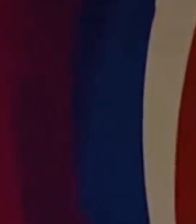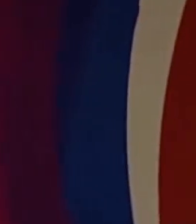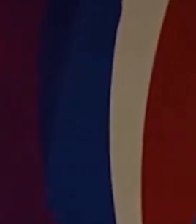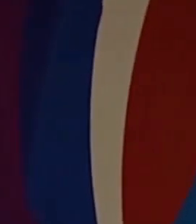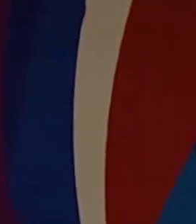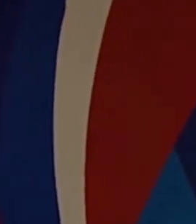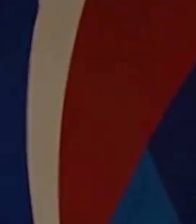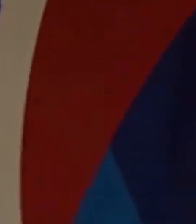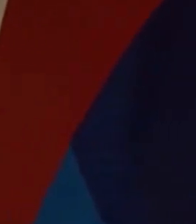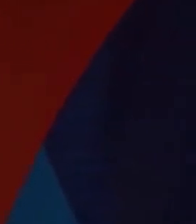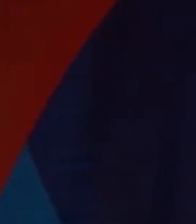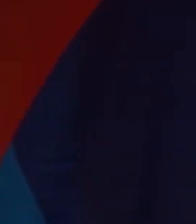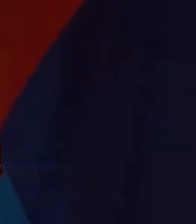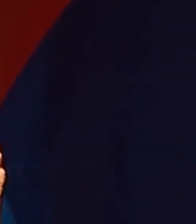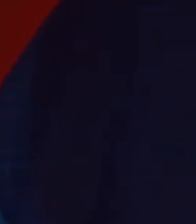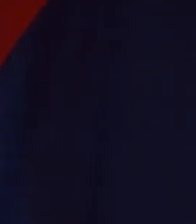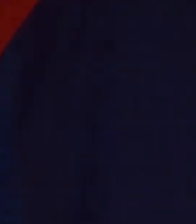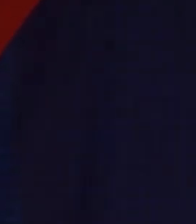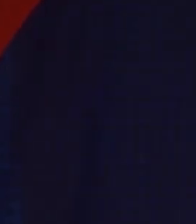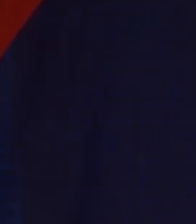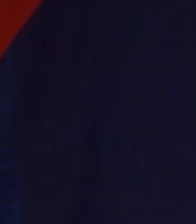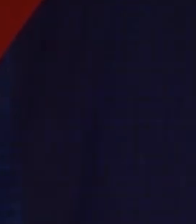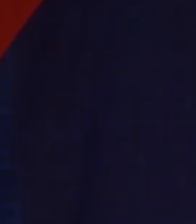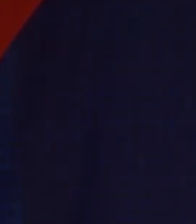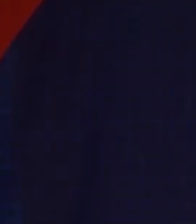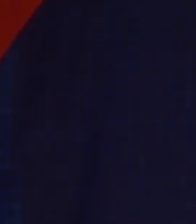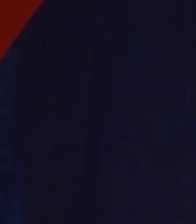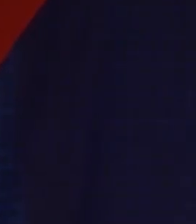주의를 몰아내는 방법은 뛰면 도망가게 돼 있어요. 이거는요.